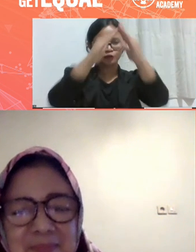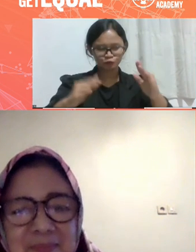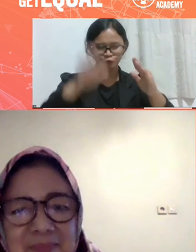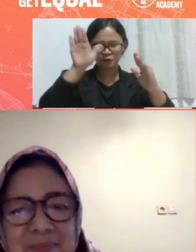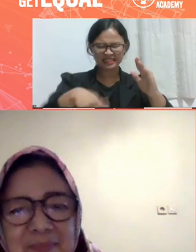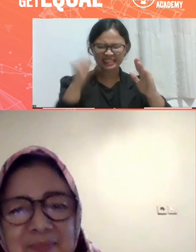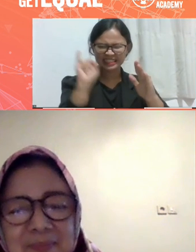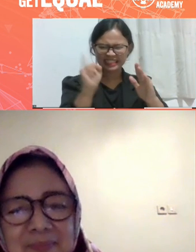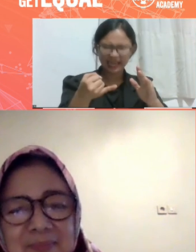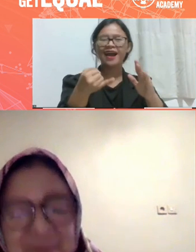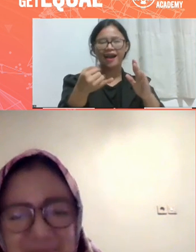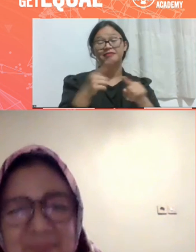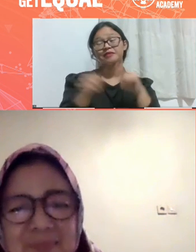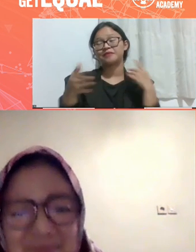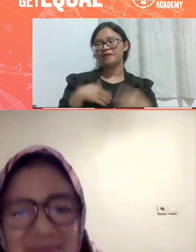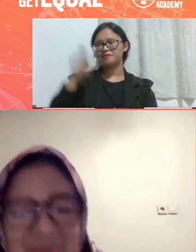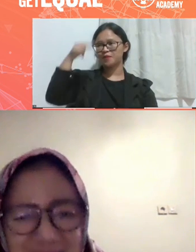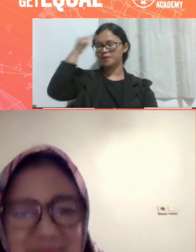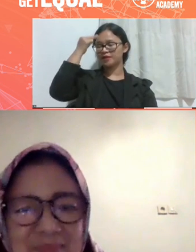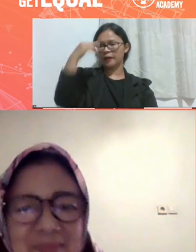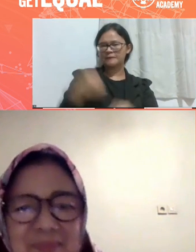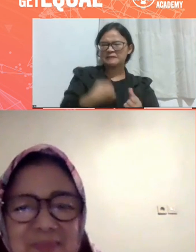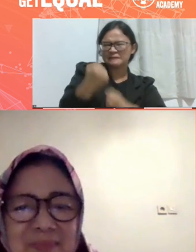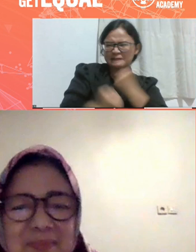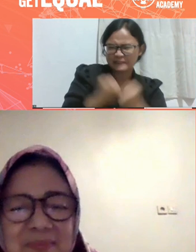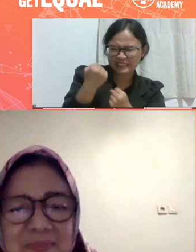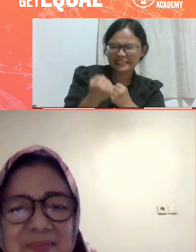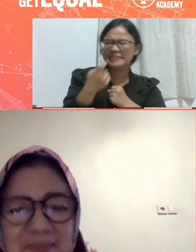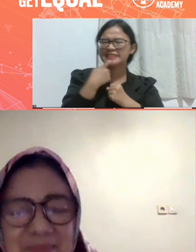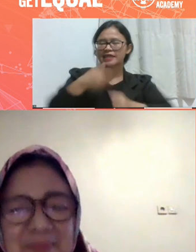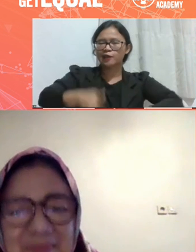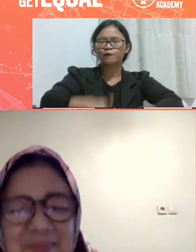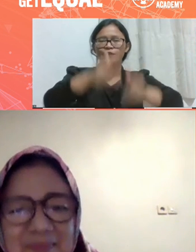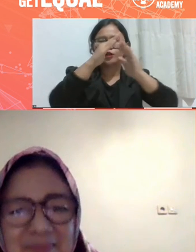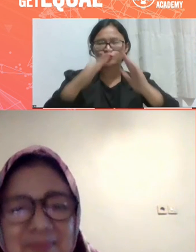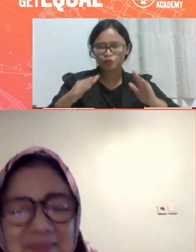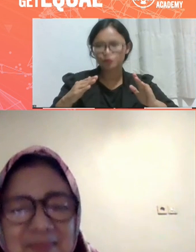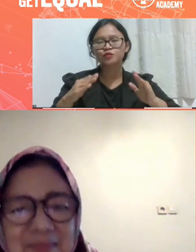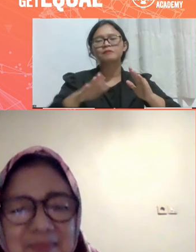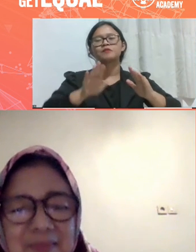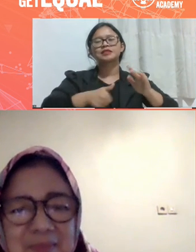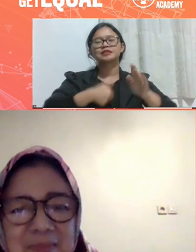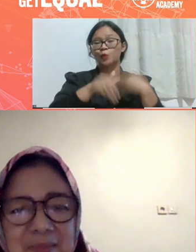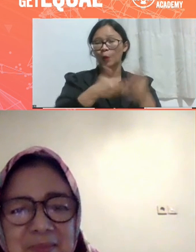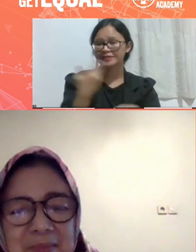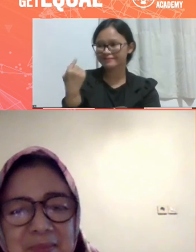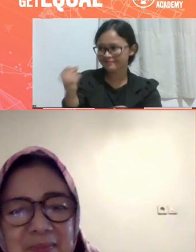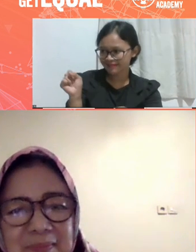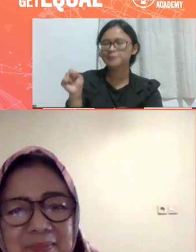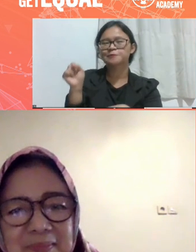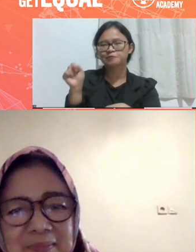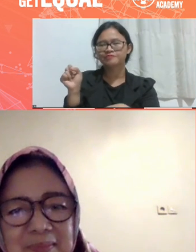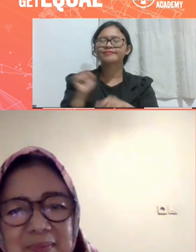bisa pembangunan berkaitan dengan infrastruktur juga ini sedang dilakukan begitu. Tapi kalau dari